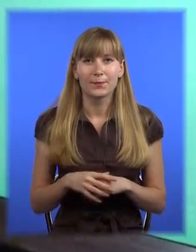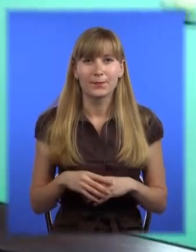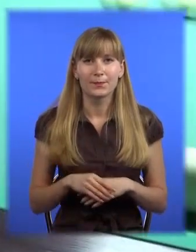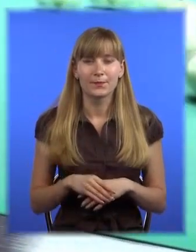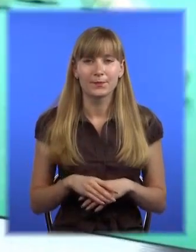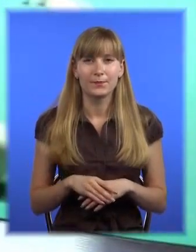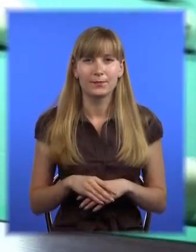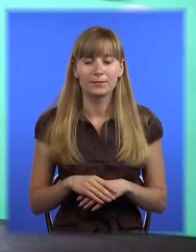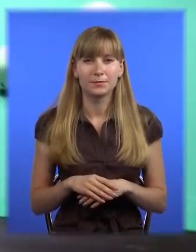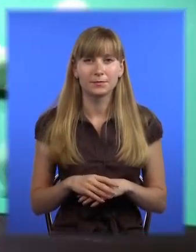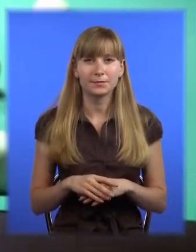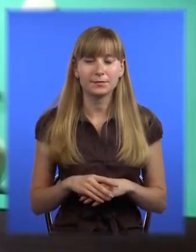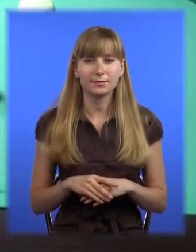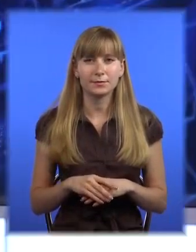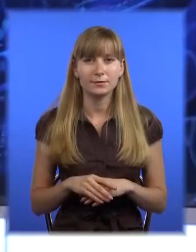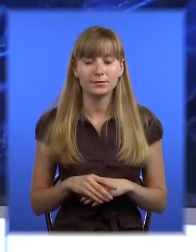міський.